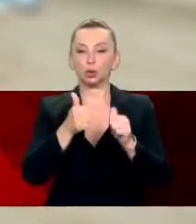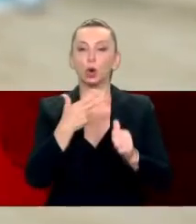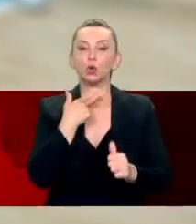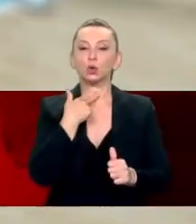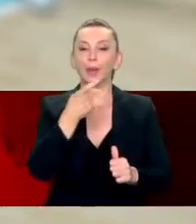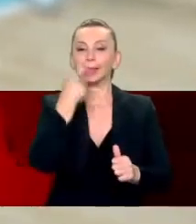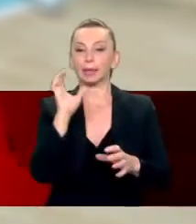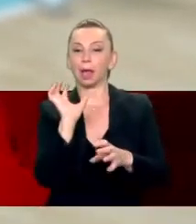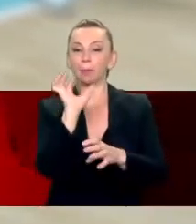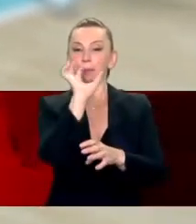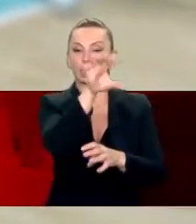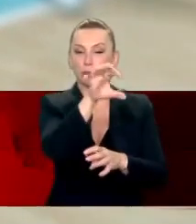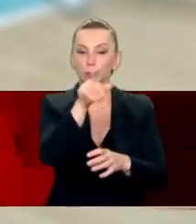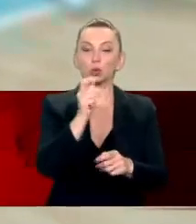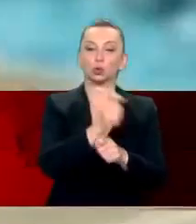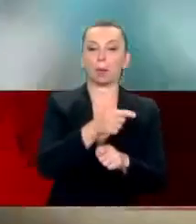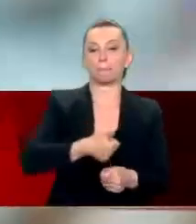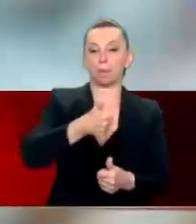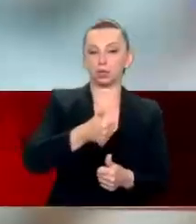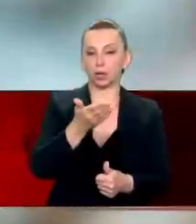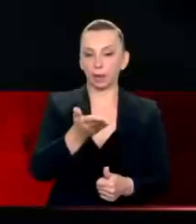eski basketbol altyapı şube başkanıydı.